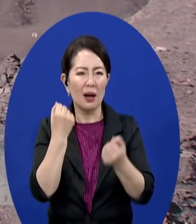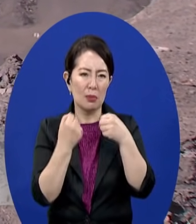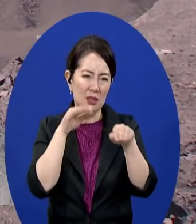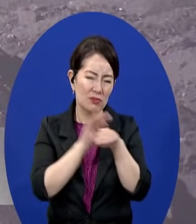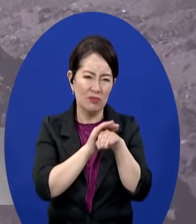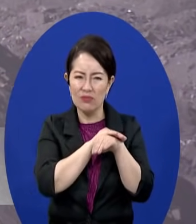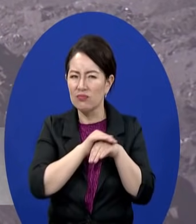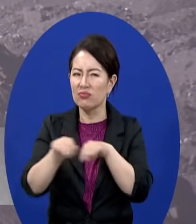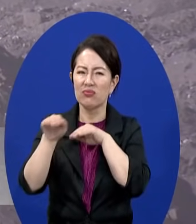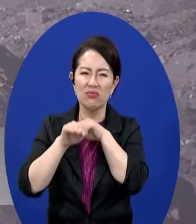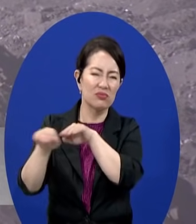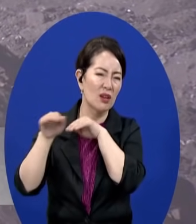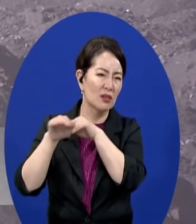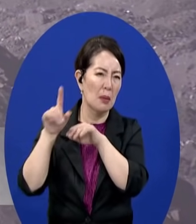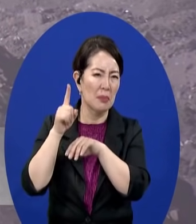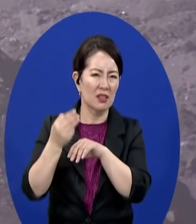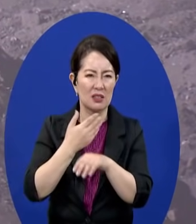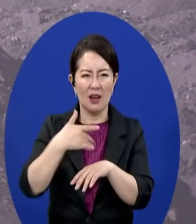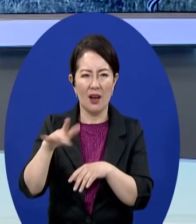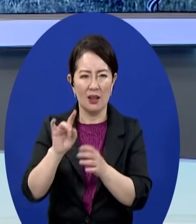тээвэрлэх хэрэгцээ үүсэт байна.